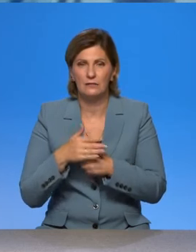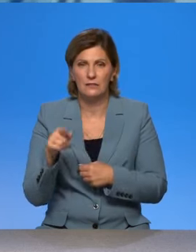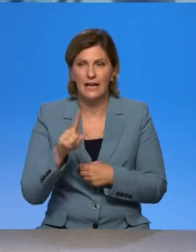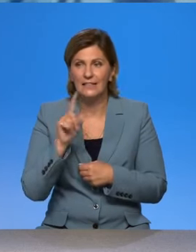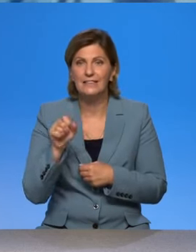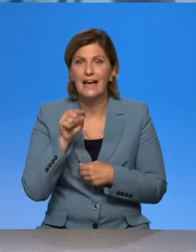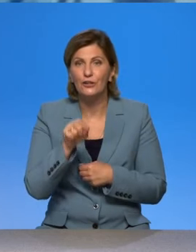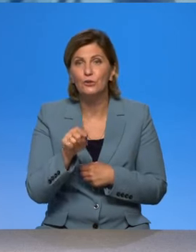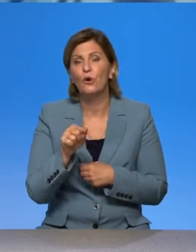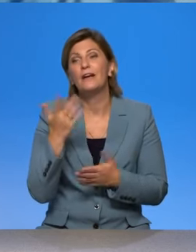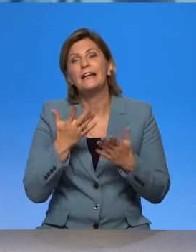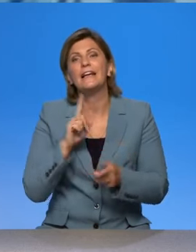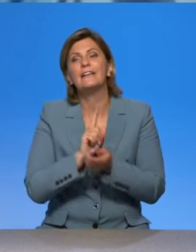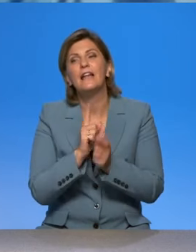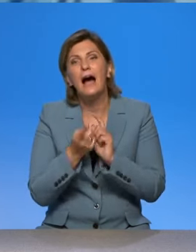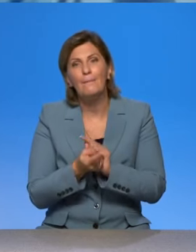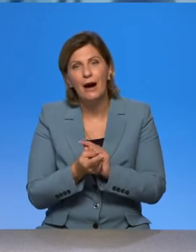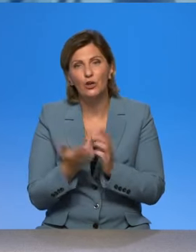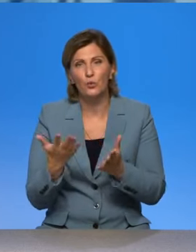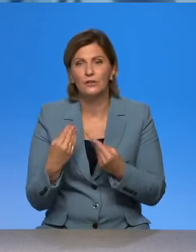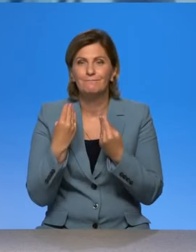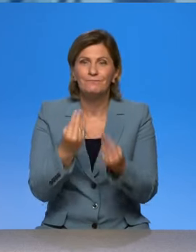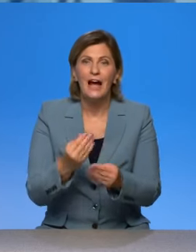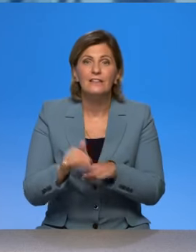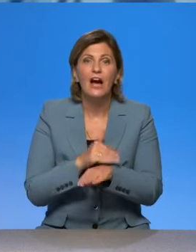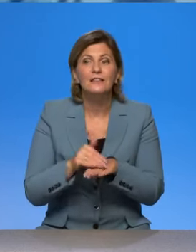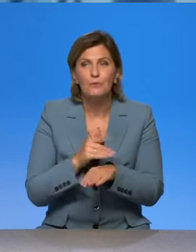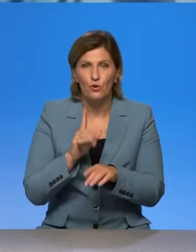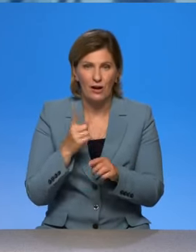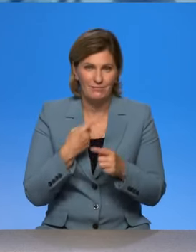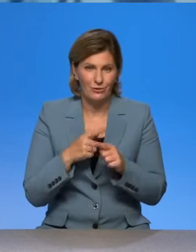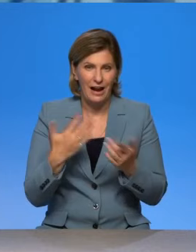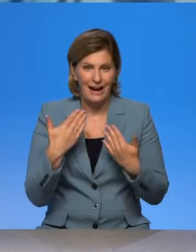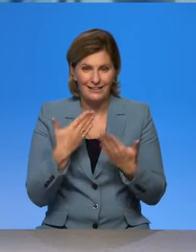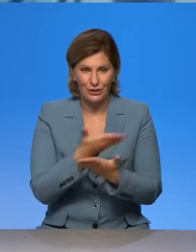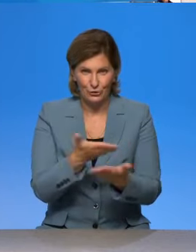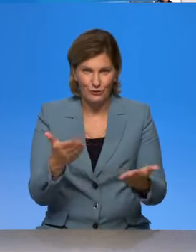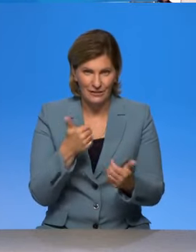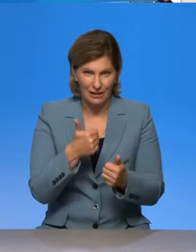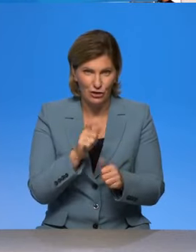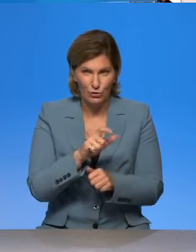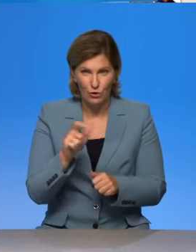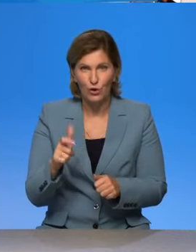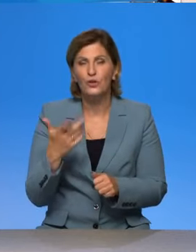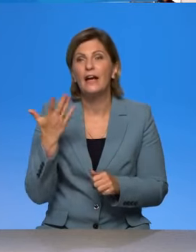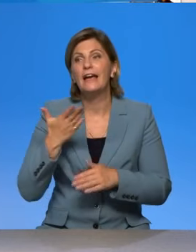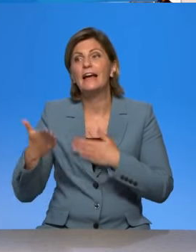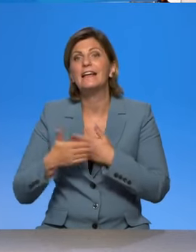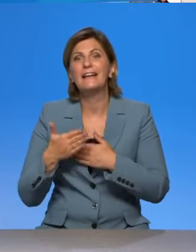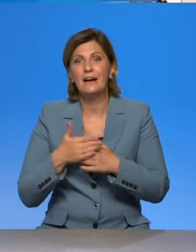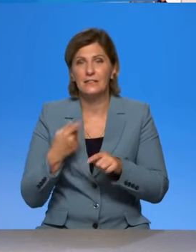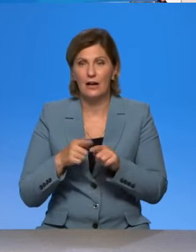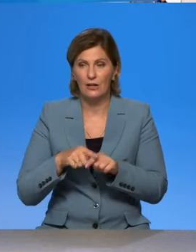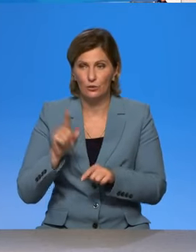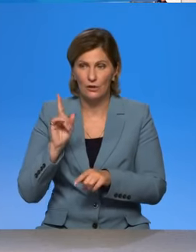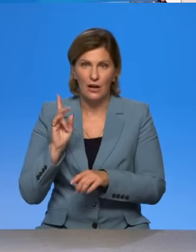или поощрение человека, который по-доброму относится к другим людям, и наказание, если он кого-то обманул и это доверие не оправдал. Это